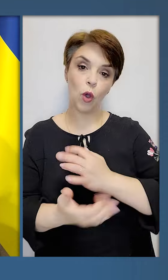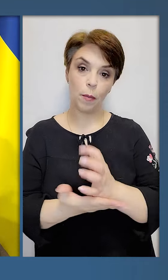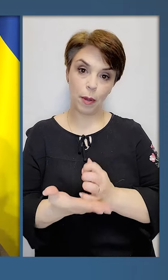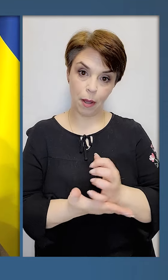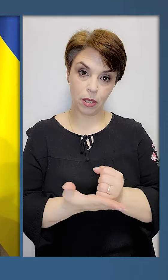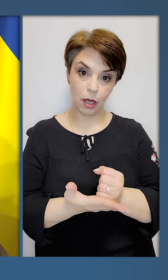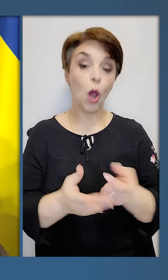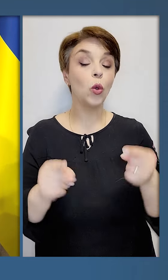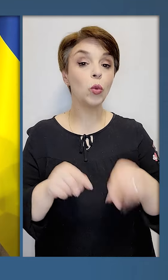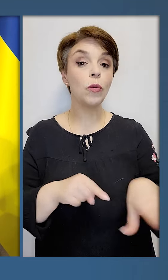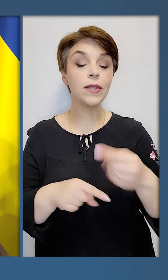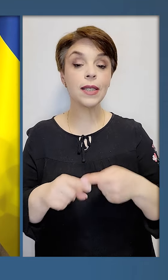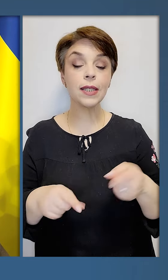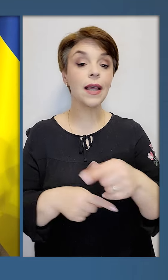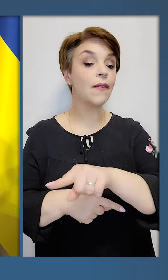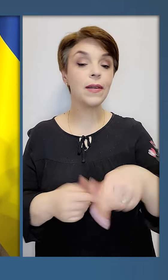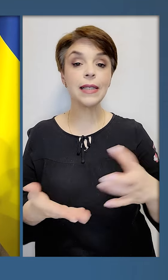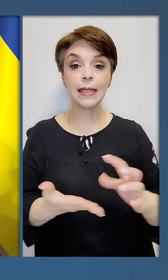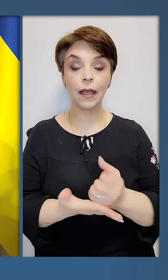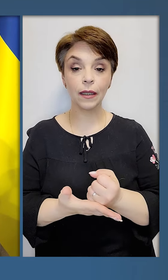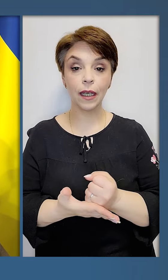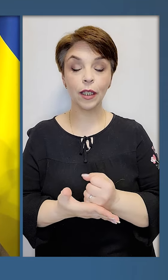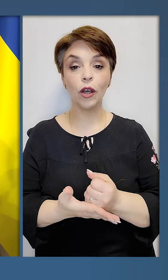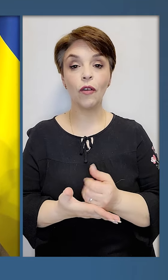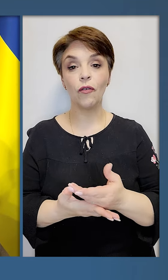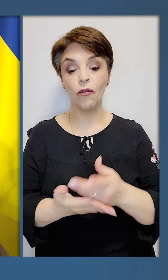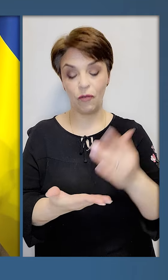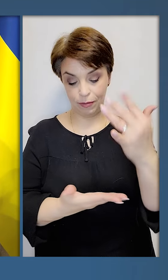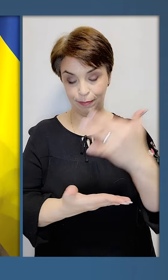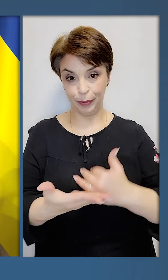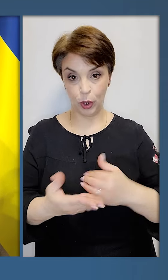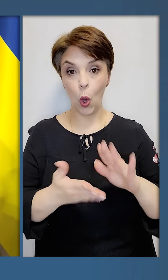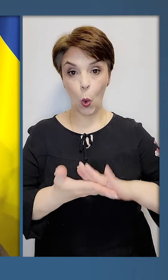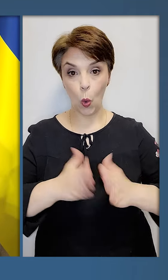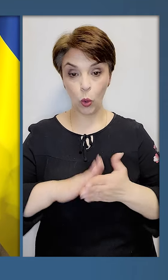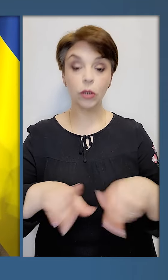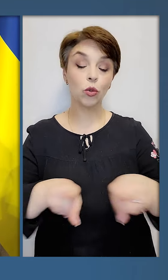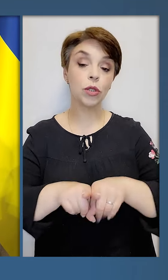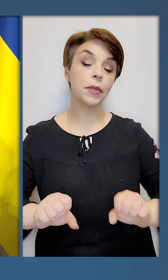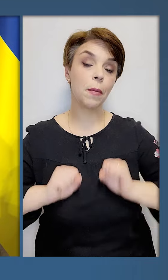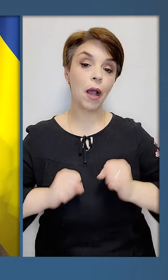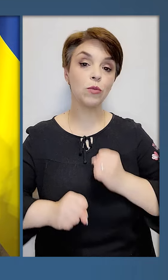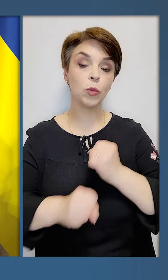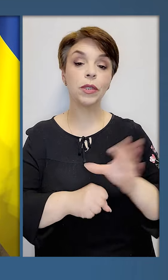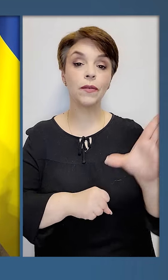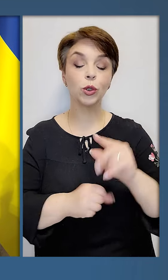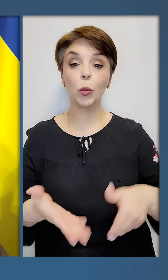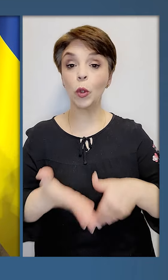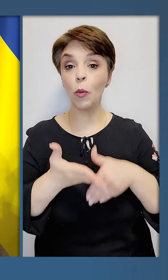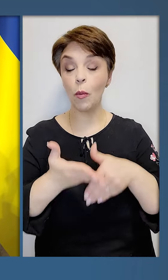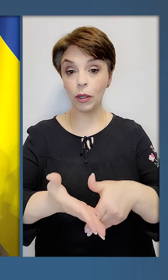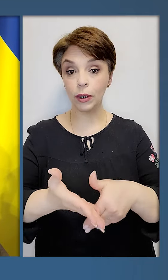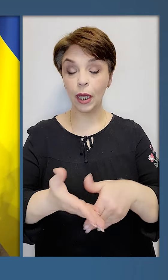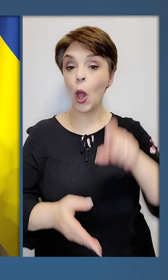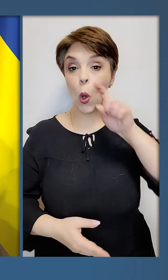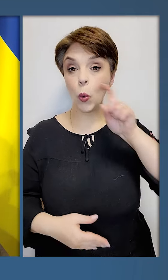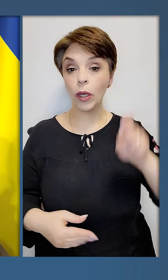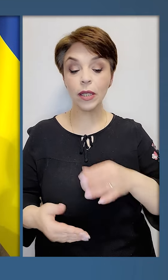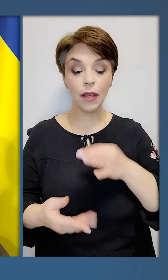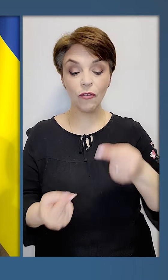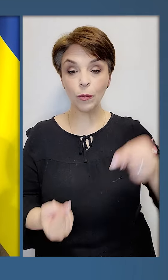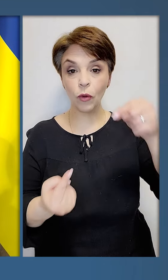боєприпасах. Тому все це ви знайдете в мові угоди. Звісно, також ми будемо намагатися зробити все, щоб допомогти